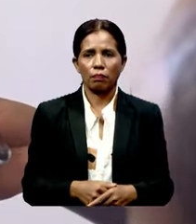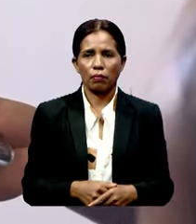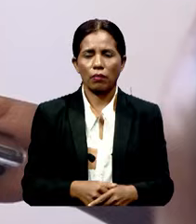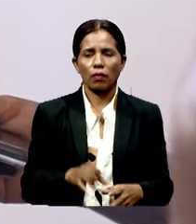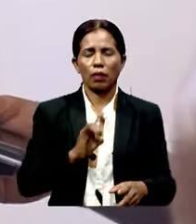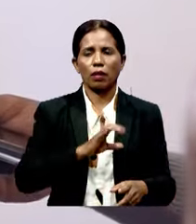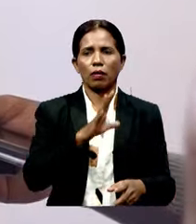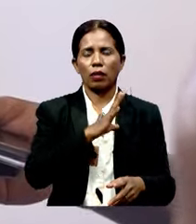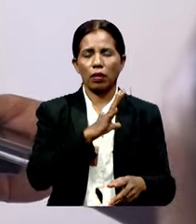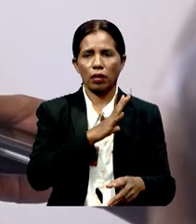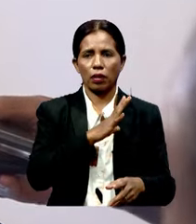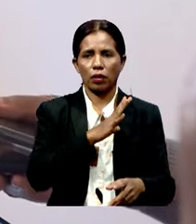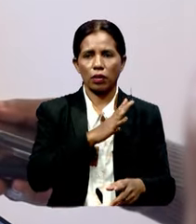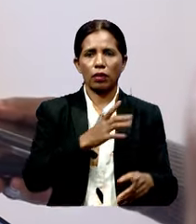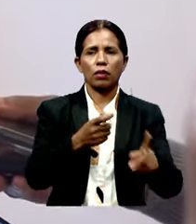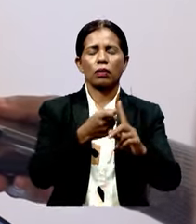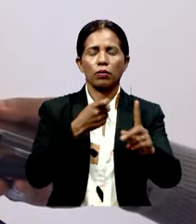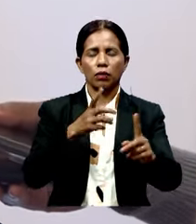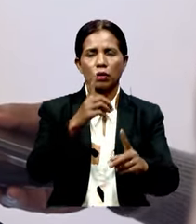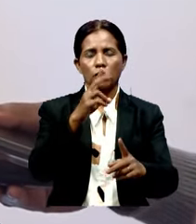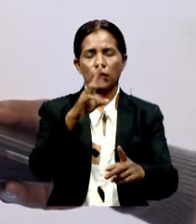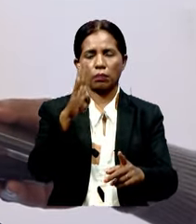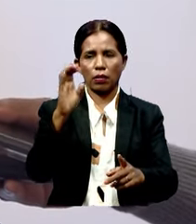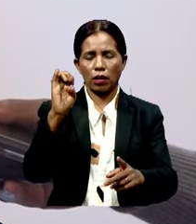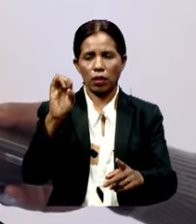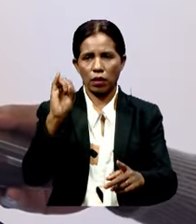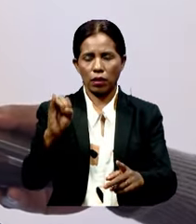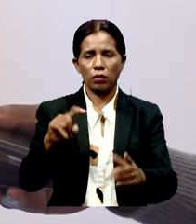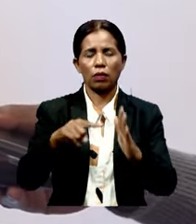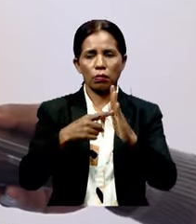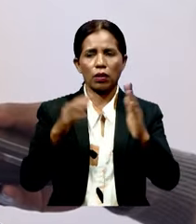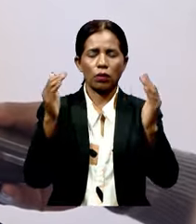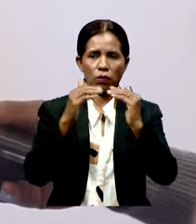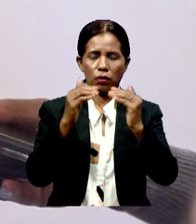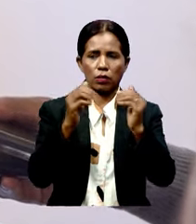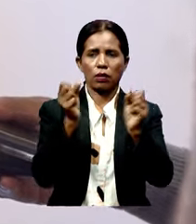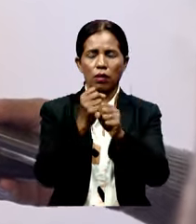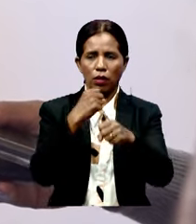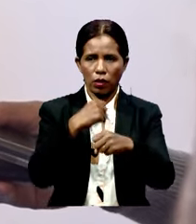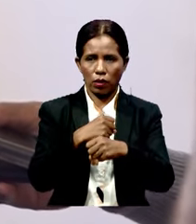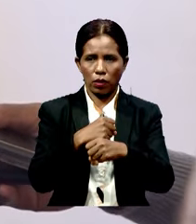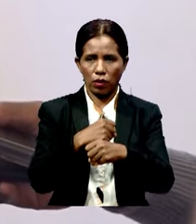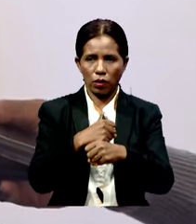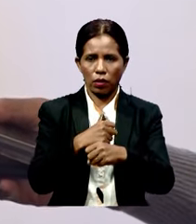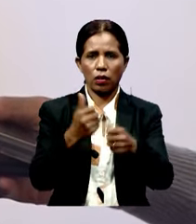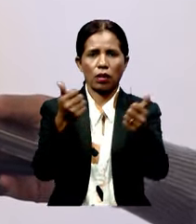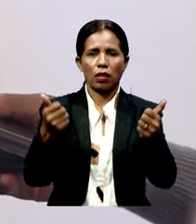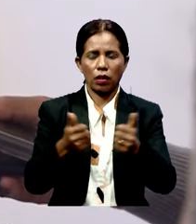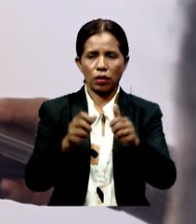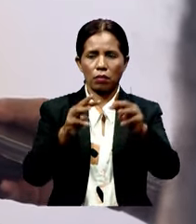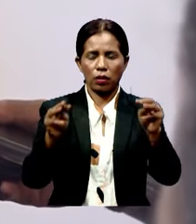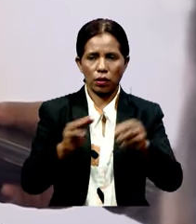auhen ora durante fila maestro Dubai au se au fila fale dialogo locale dalla o arte marziale